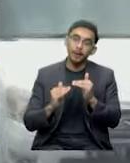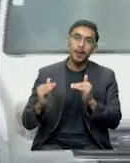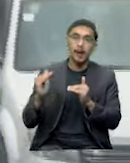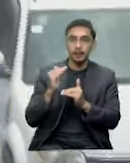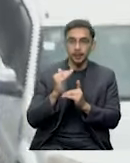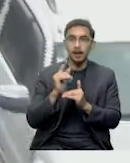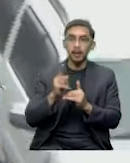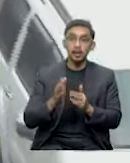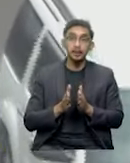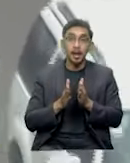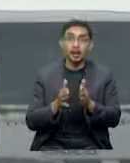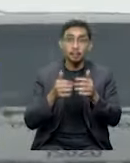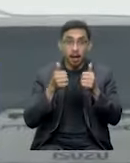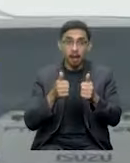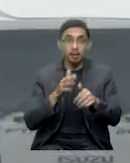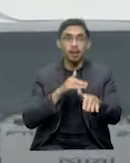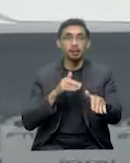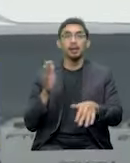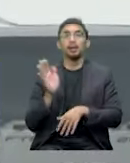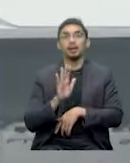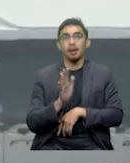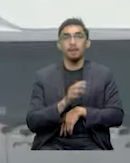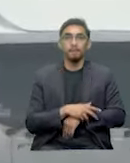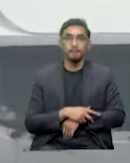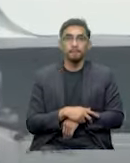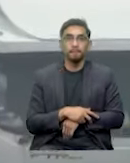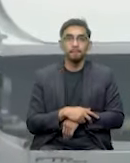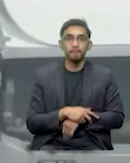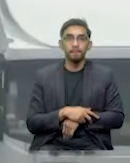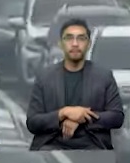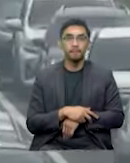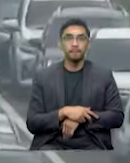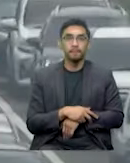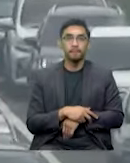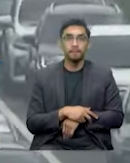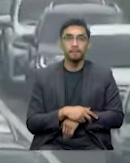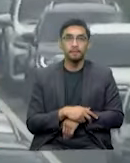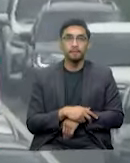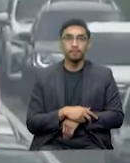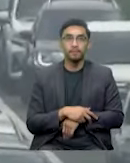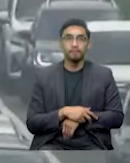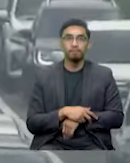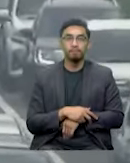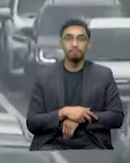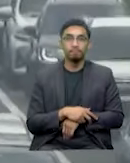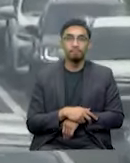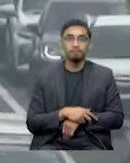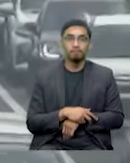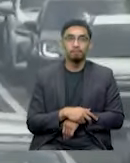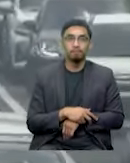tidak macet. Dari Jakarta, Tim Liputan iNews melaporkan.